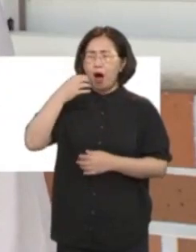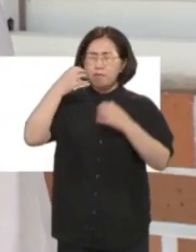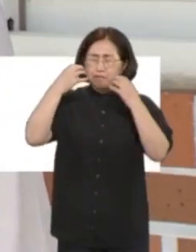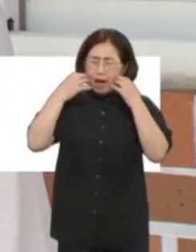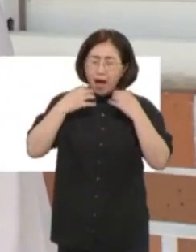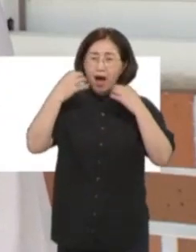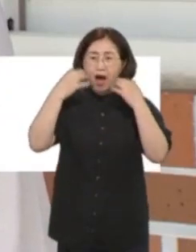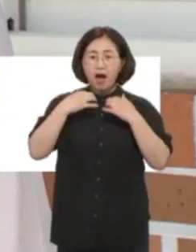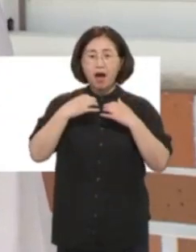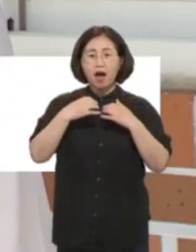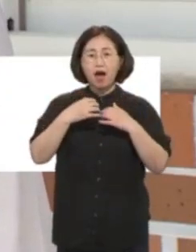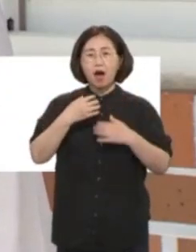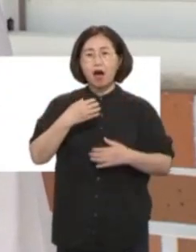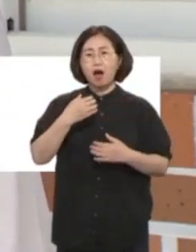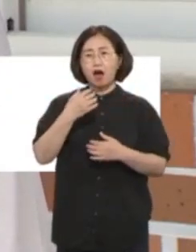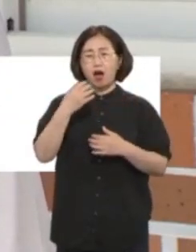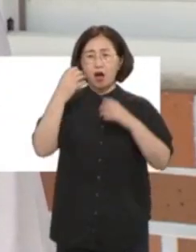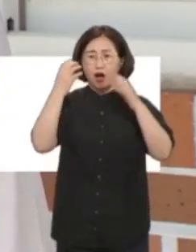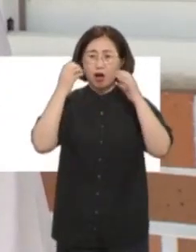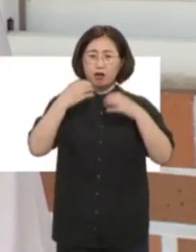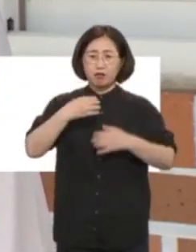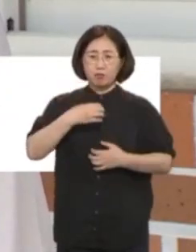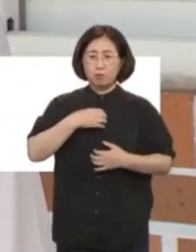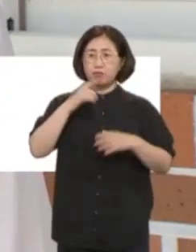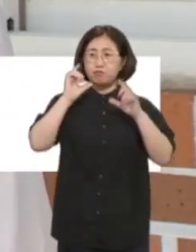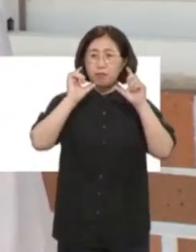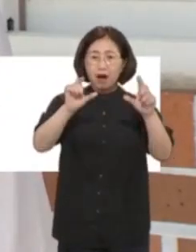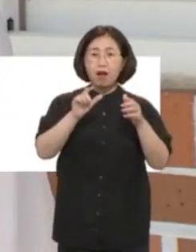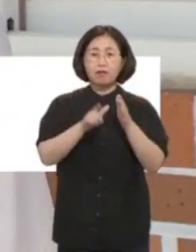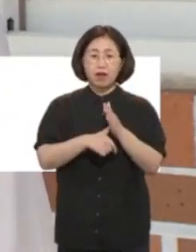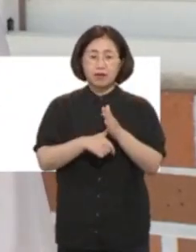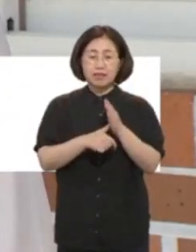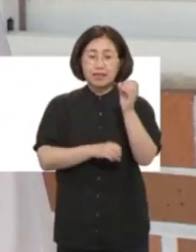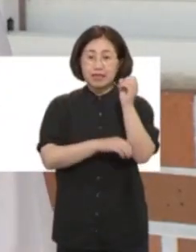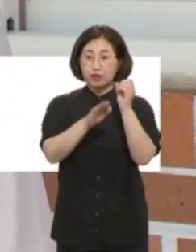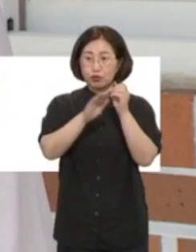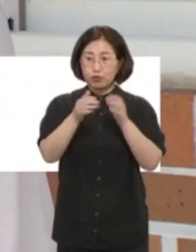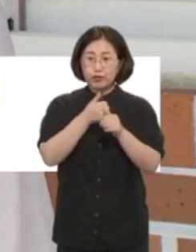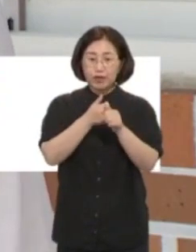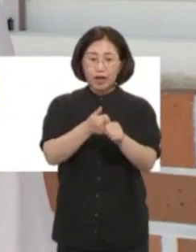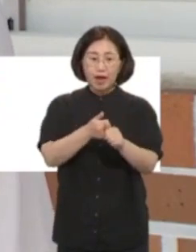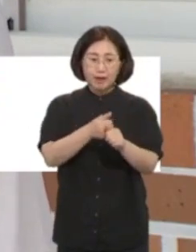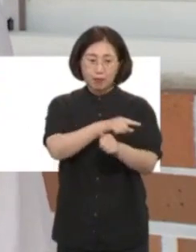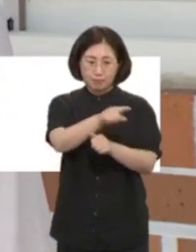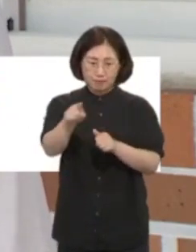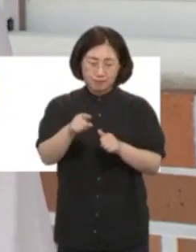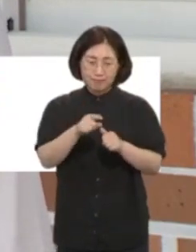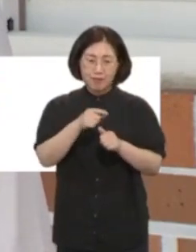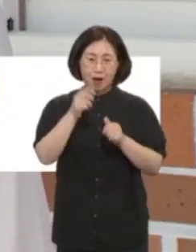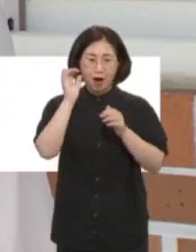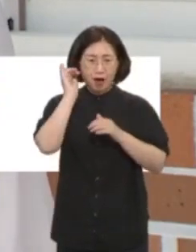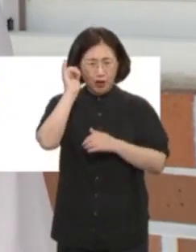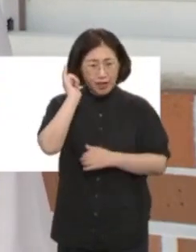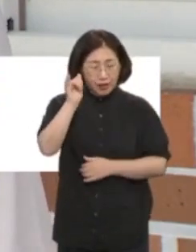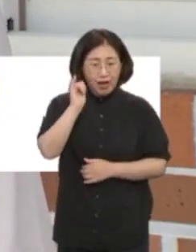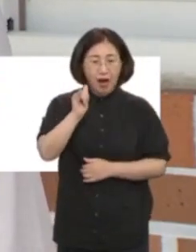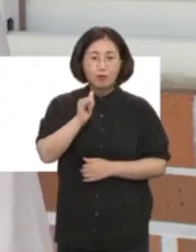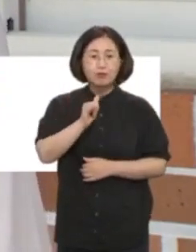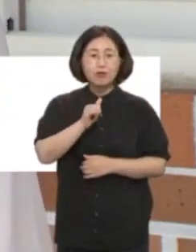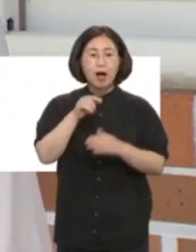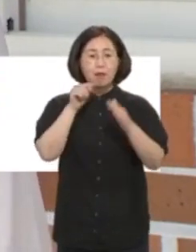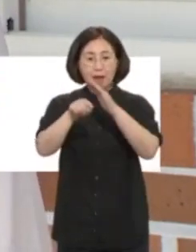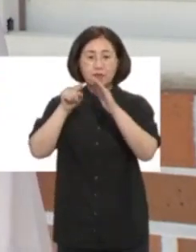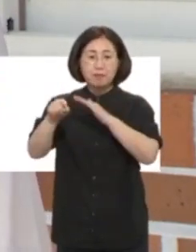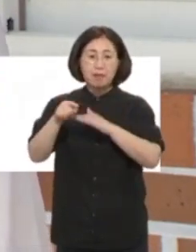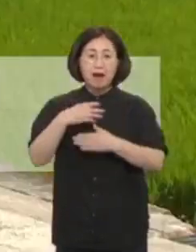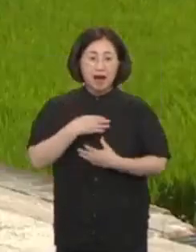시 논산시 자체 안전관리 대응 지침에 의거하여 전 대상자를 매일 전화 또는 방문하여 안전을